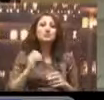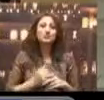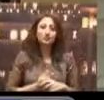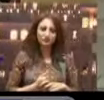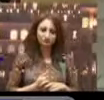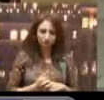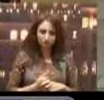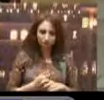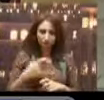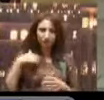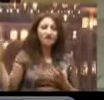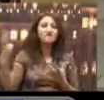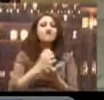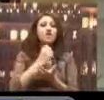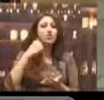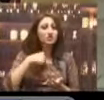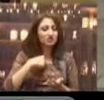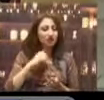لغايه ما جت لي